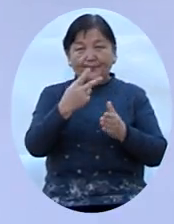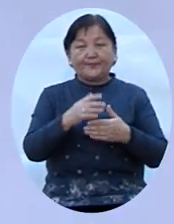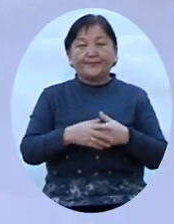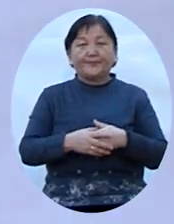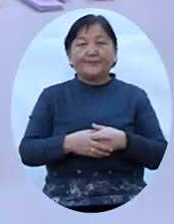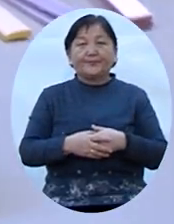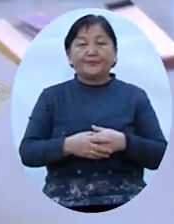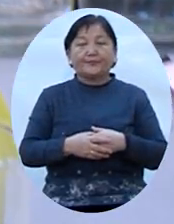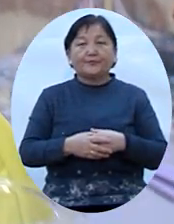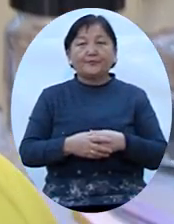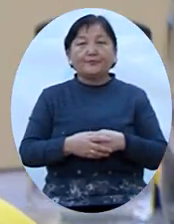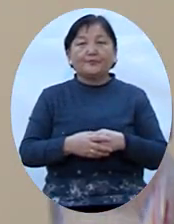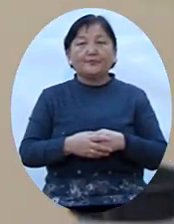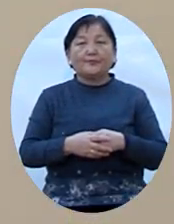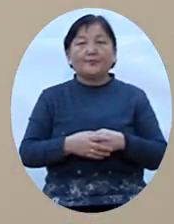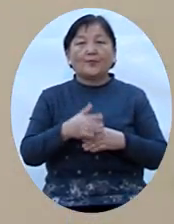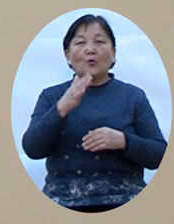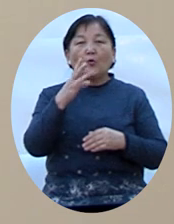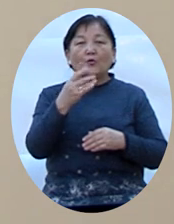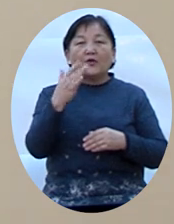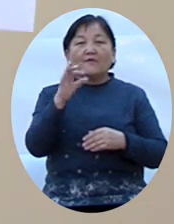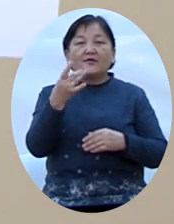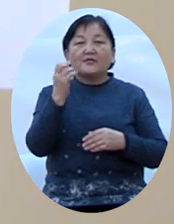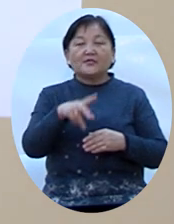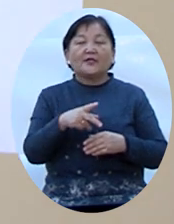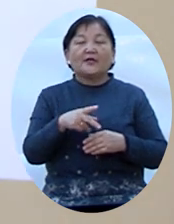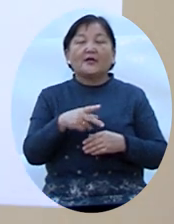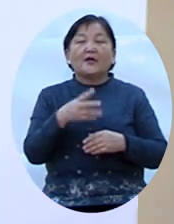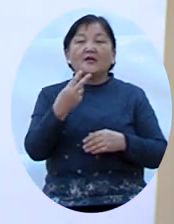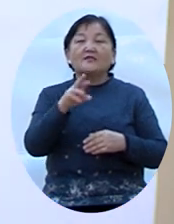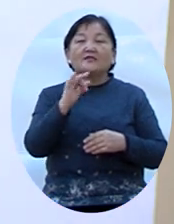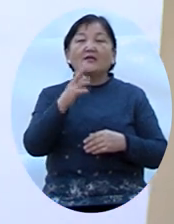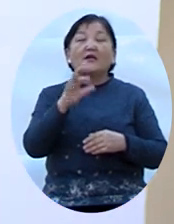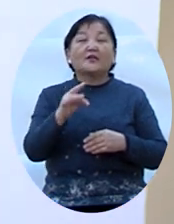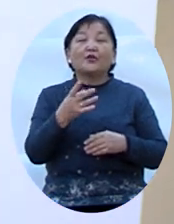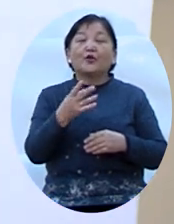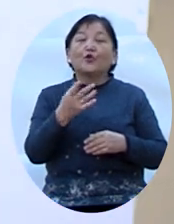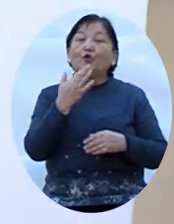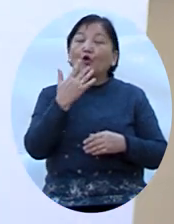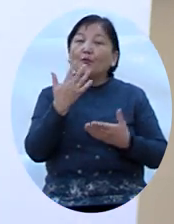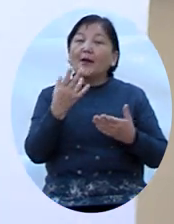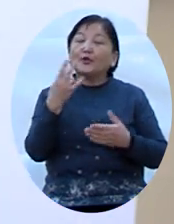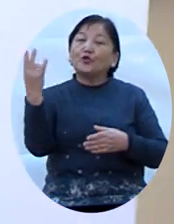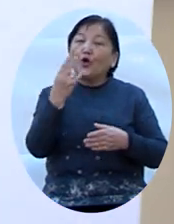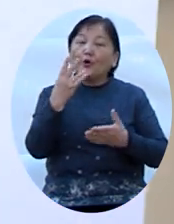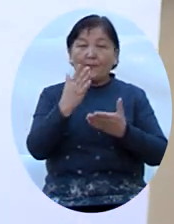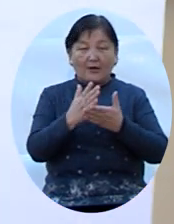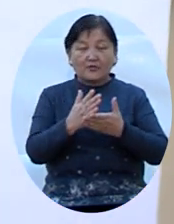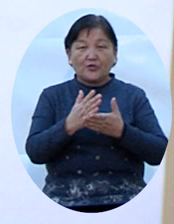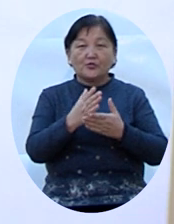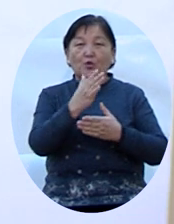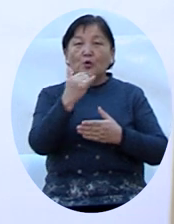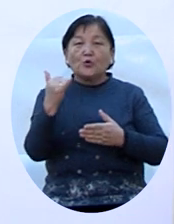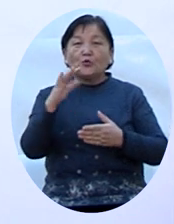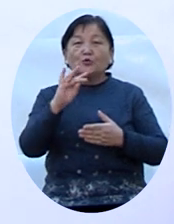За универсал индикаторын өнгө гүн ногоон болж өөрчлөгдөж байгаа нь энэ нь хүнсний содын уусмал нь суурлаг